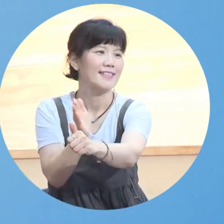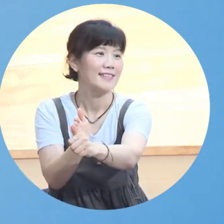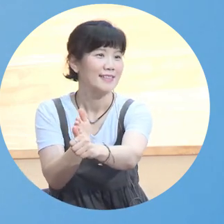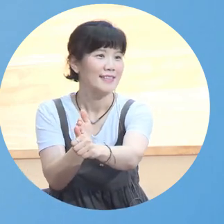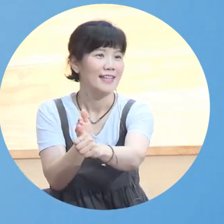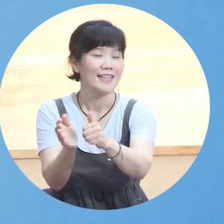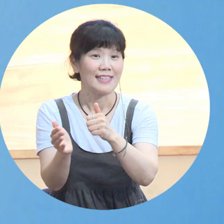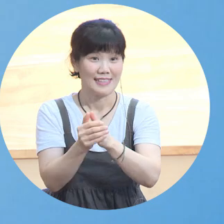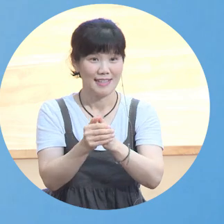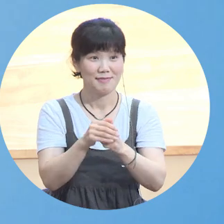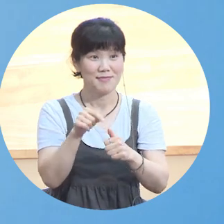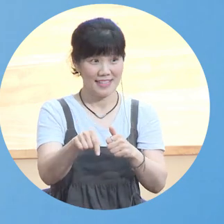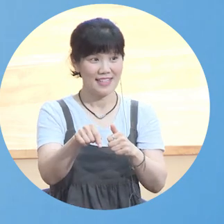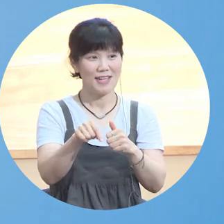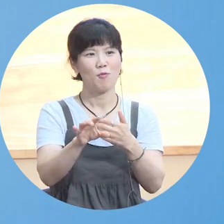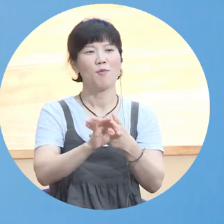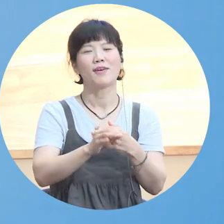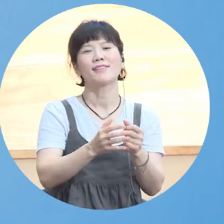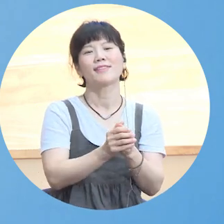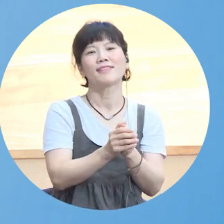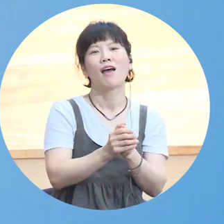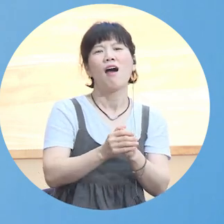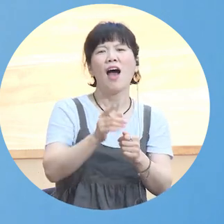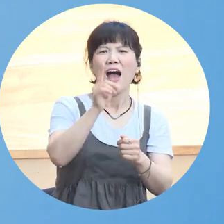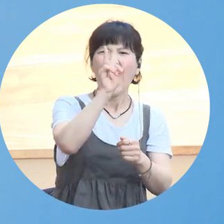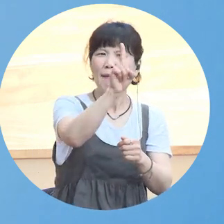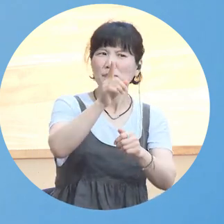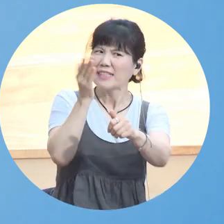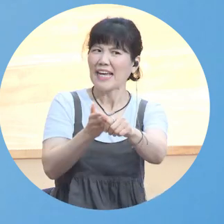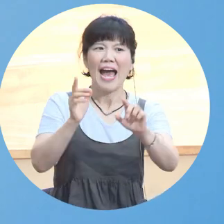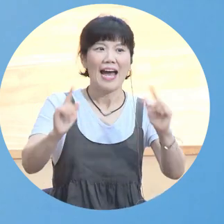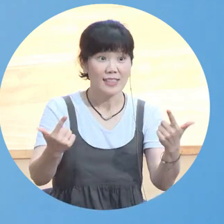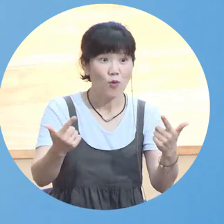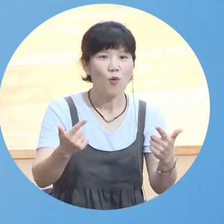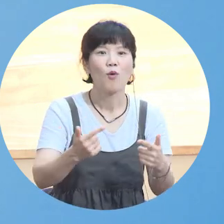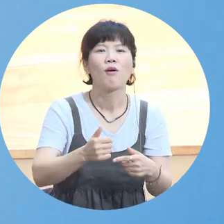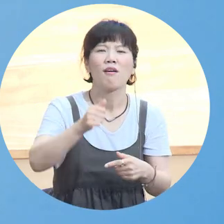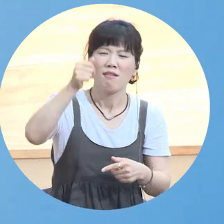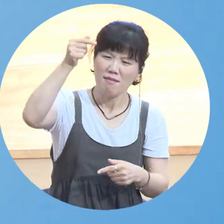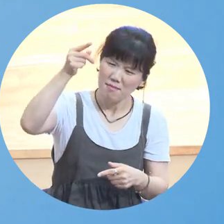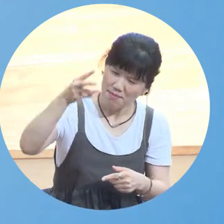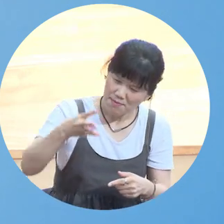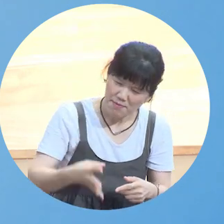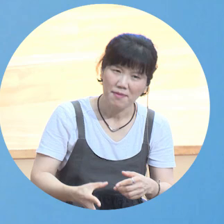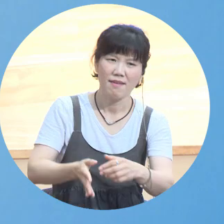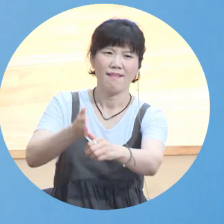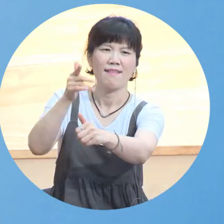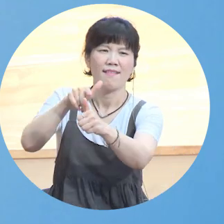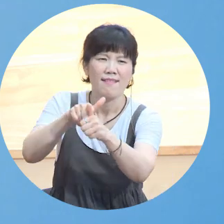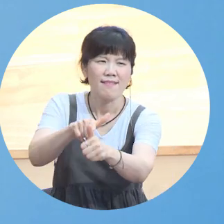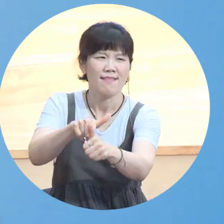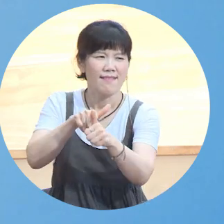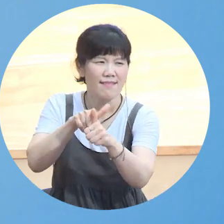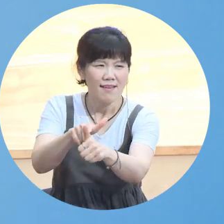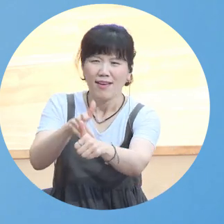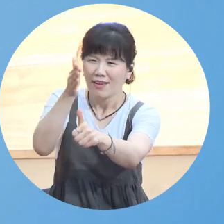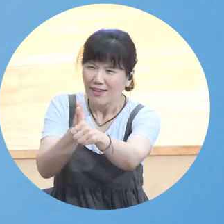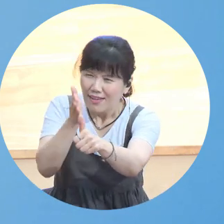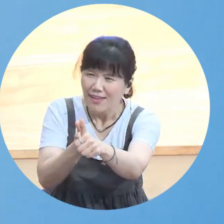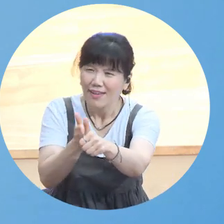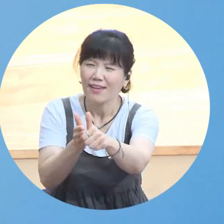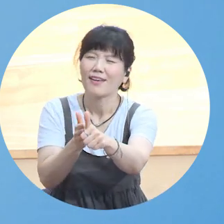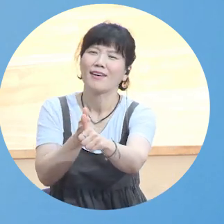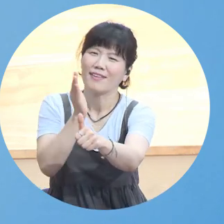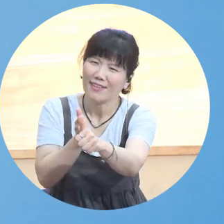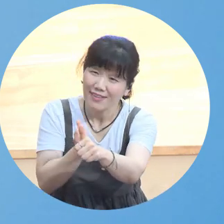적혀있는데 그러니까 한번 청하고 끝난게 아니야 쏙 조르고 조르고 차 가지고 있어요 내